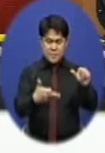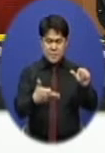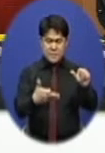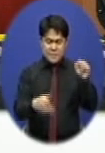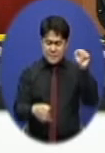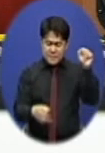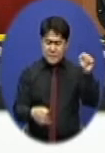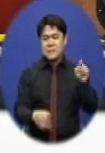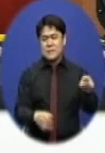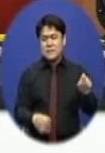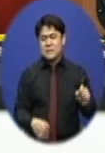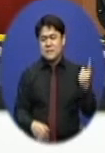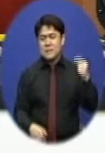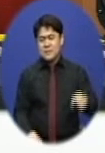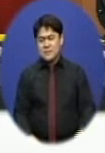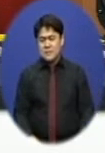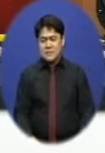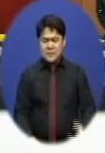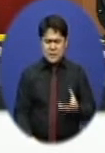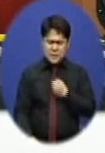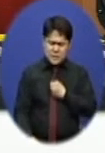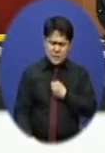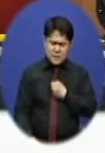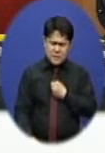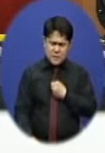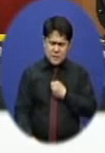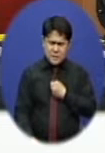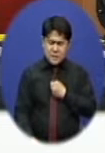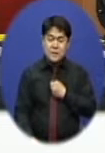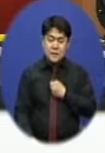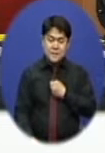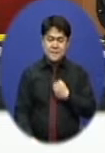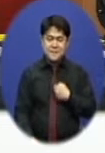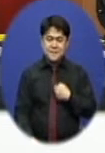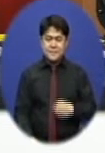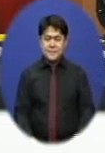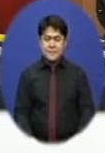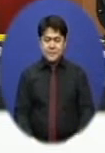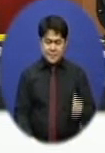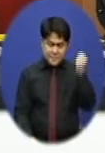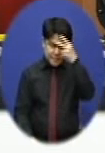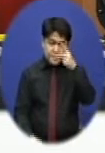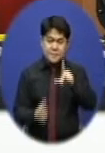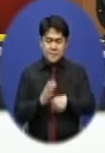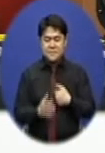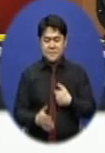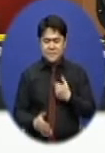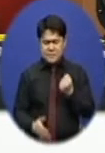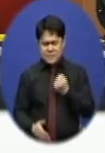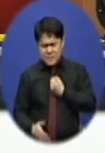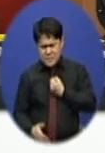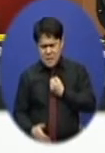이렇게. 아, 그리고 정치적인. 그 충격적인 충격을 받아요, 그 당시에. 아. 고등학교 근데... 2학년 때였어요.